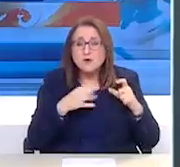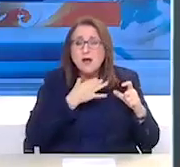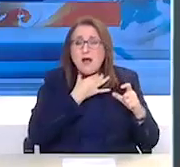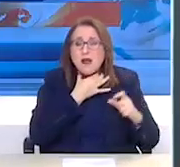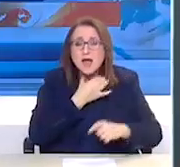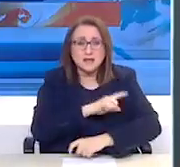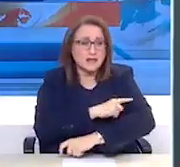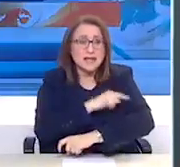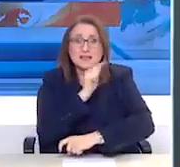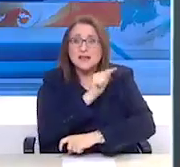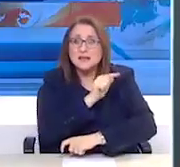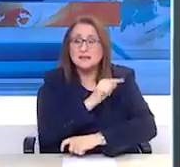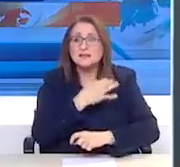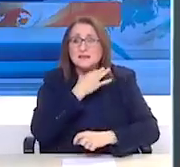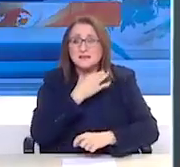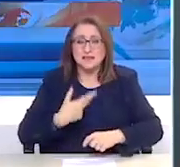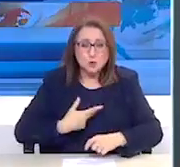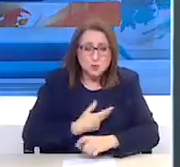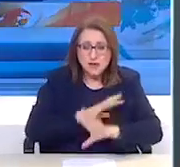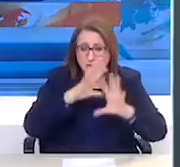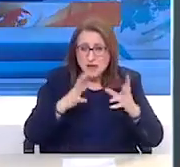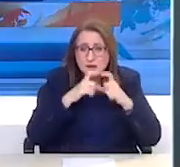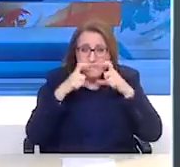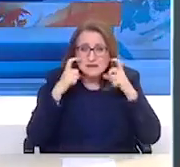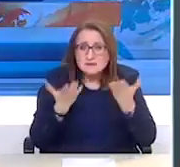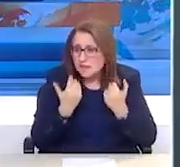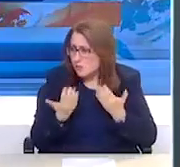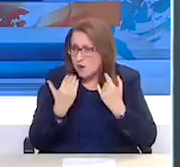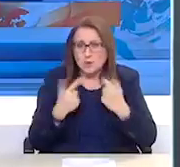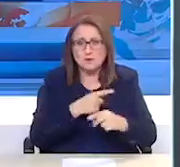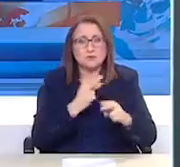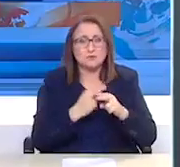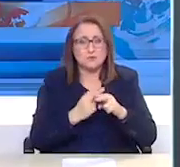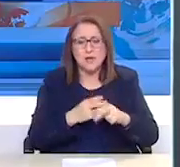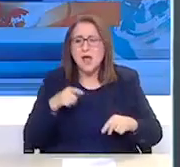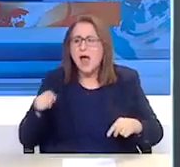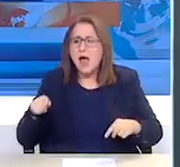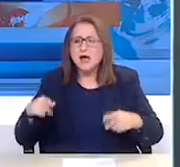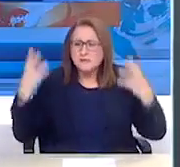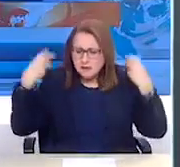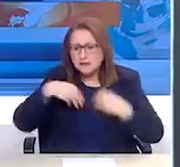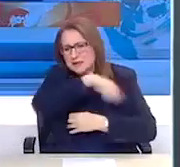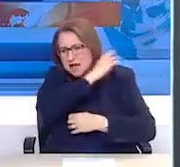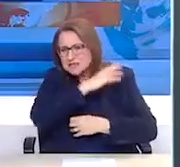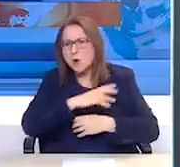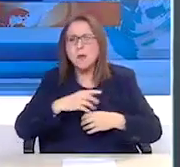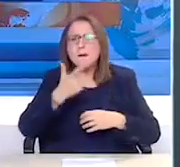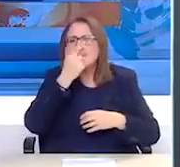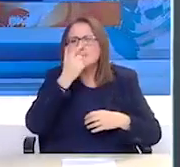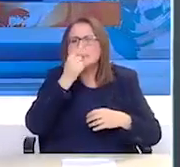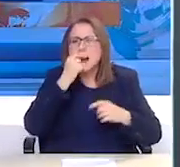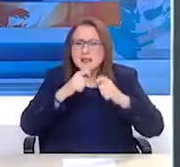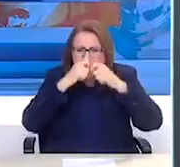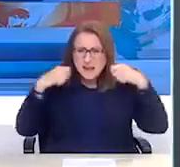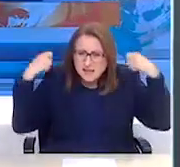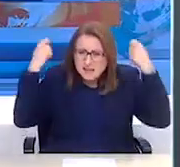και κάτι άλλο. Ότι μπορεί να υπάρξει πρόβλημα χρησιμοποιώντας τέτοια καλύματα, μαντήλια, κασκόλ και αυτοσχέδιες μάσκες. Ποιο είναι